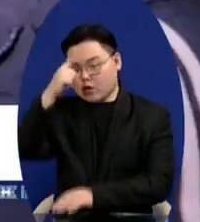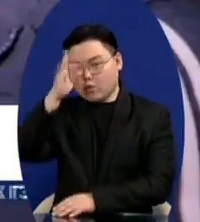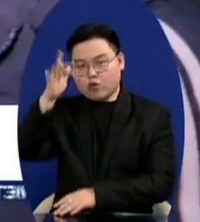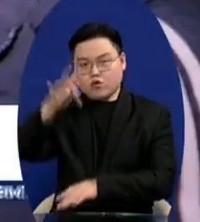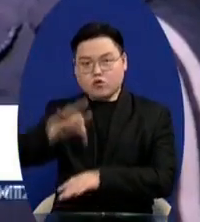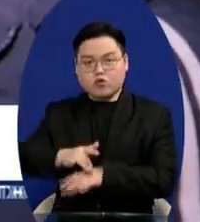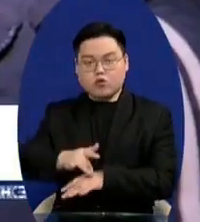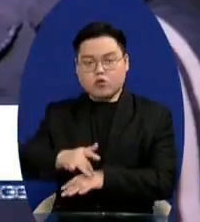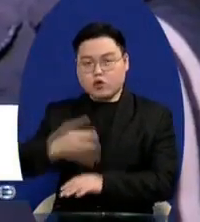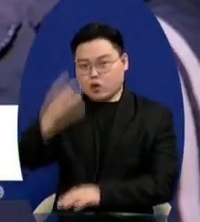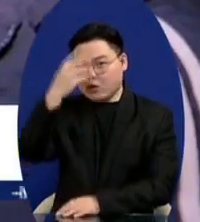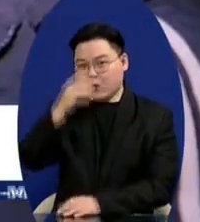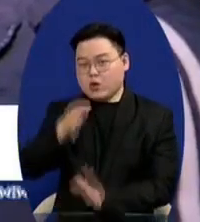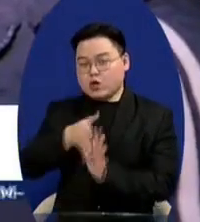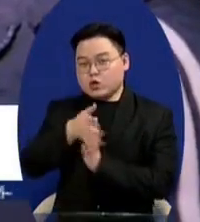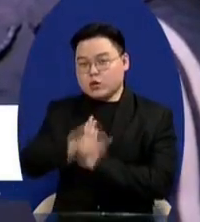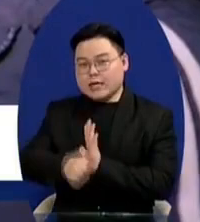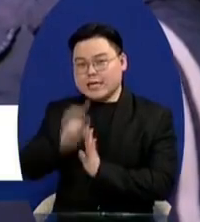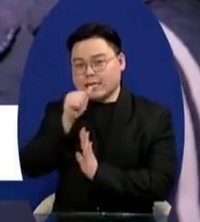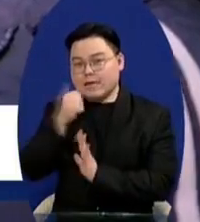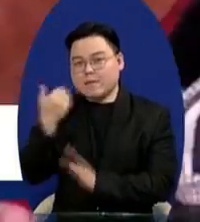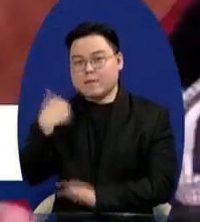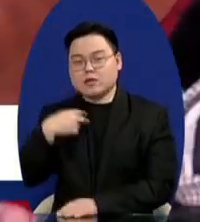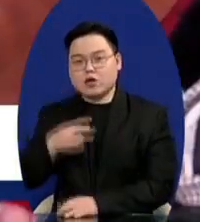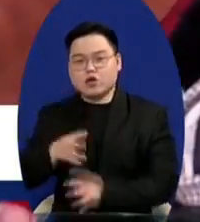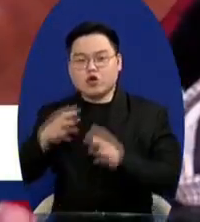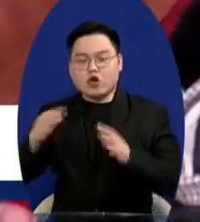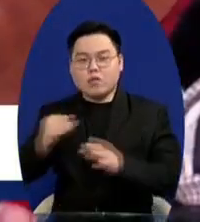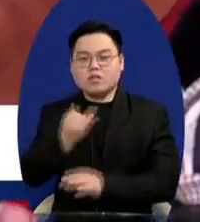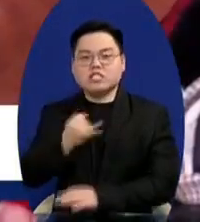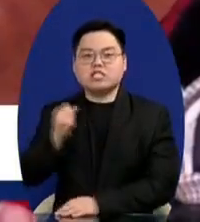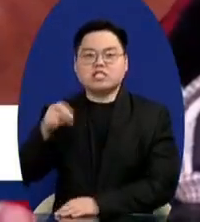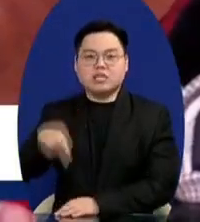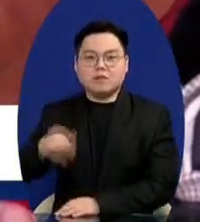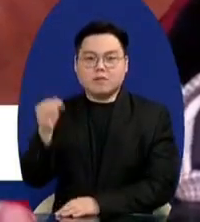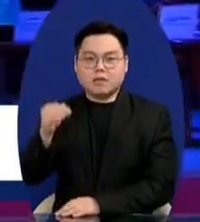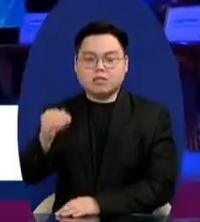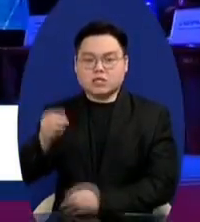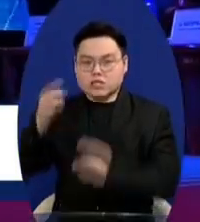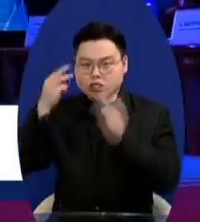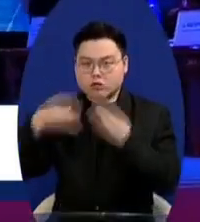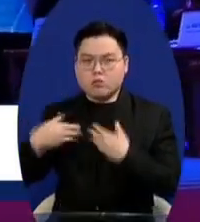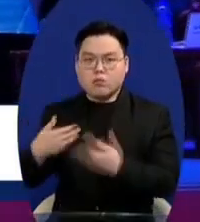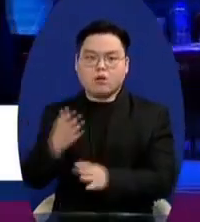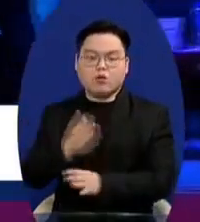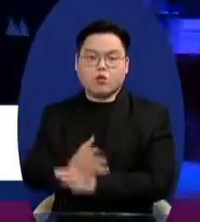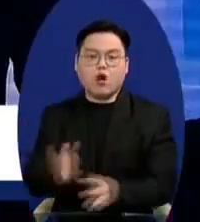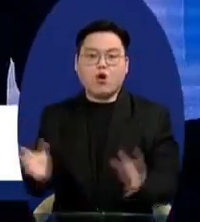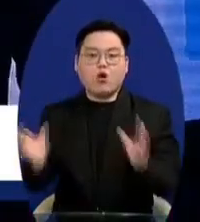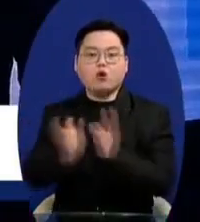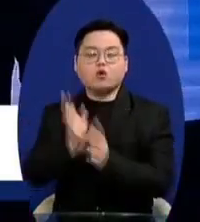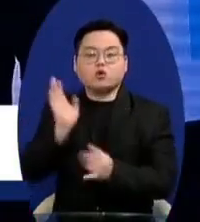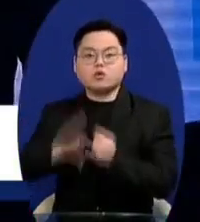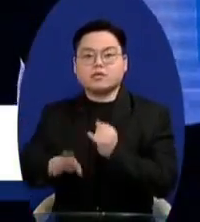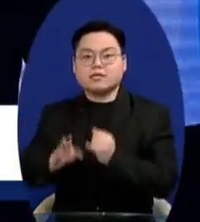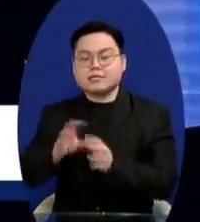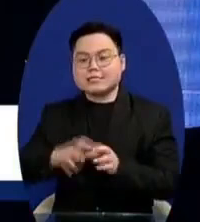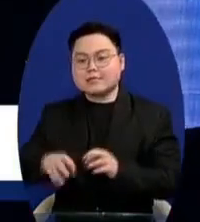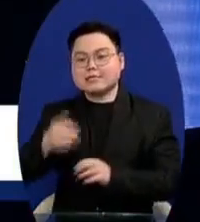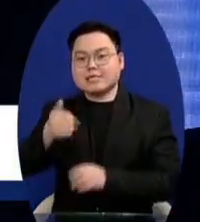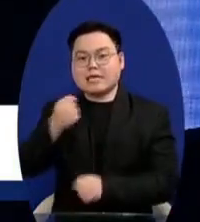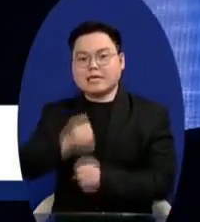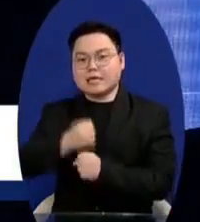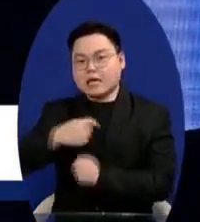хүрээнд засгийн газрын хэрэг эрхлэх газар татагдсан том аврын джип автомашиныг шийдвэрлсэн юм. Уулзалтын төгсгөл салбартаа үр бүтээлтэй ажиллаж байгаа